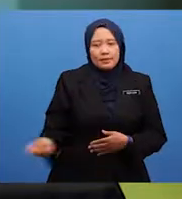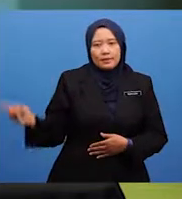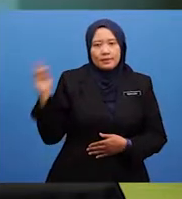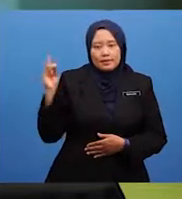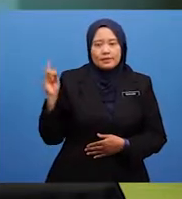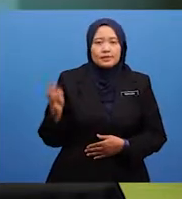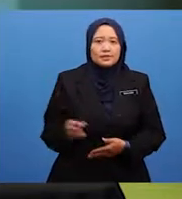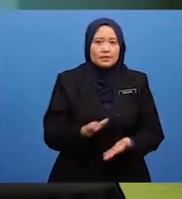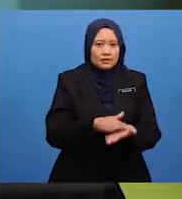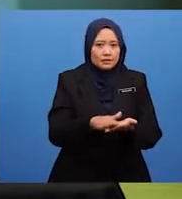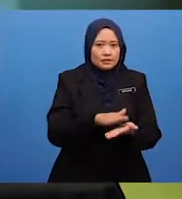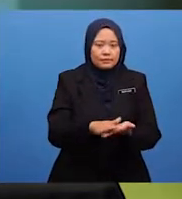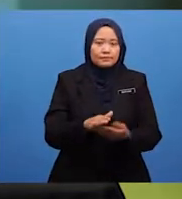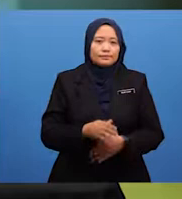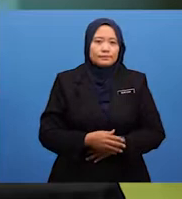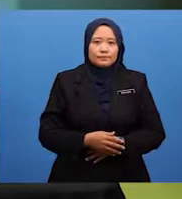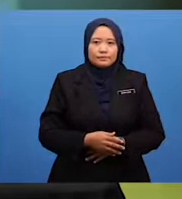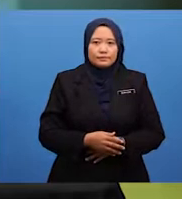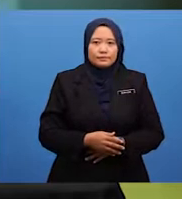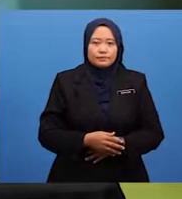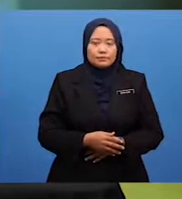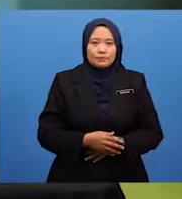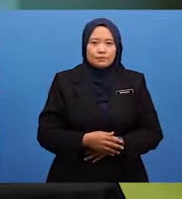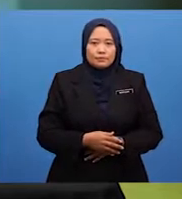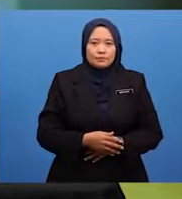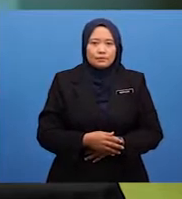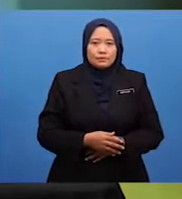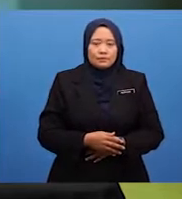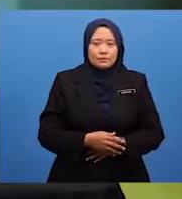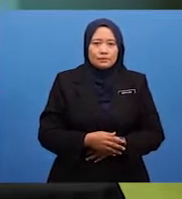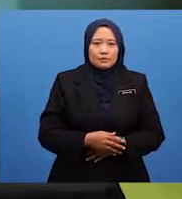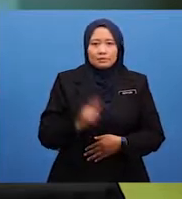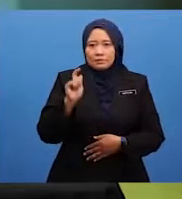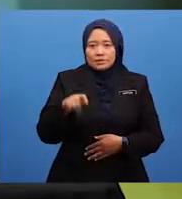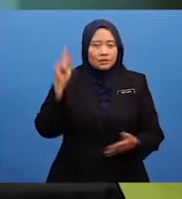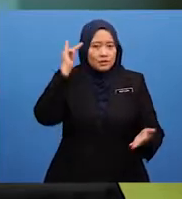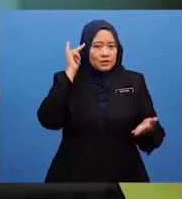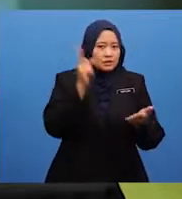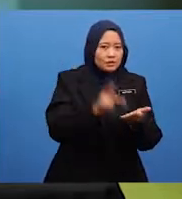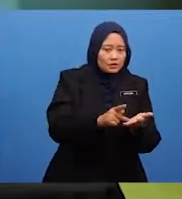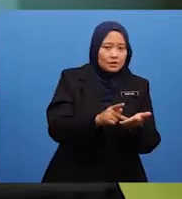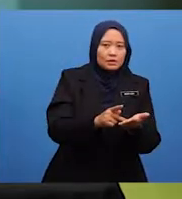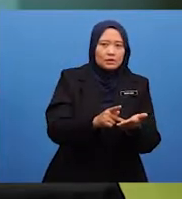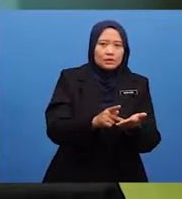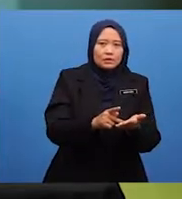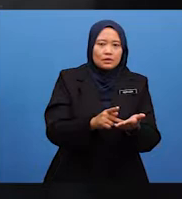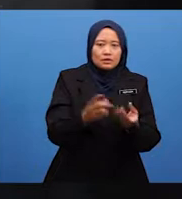Cuba murid-murid kenal pasti perbezaan di antara kedua-dua situasi